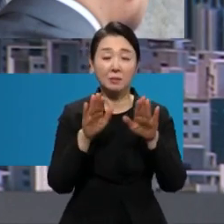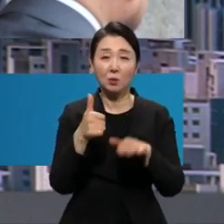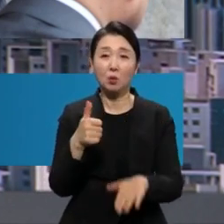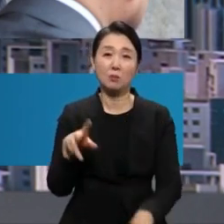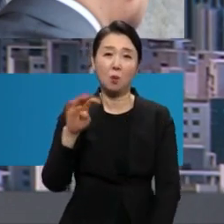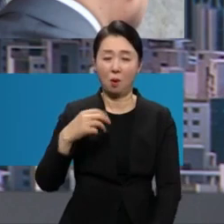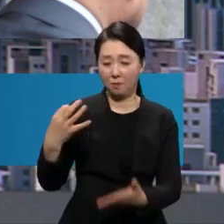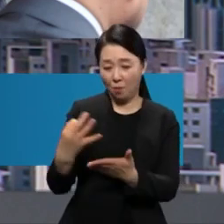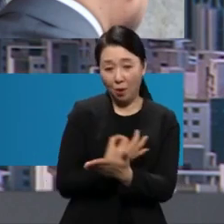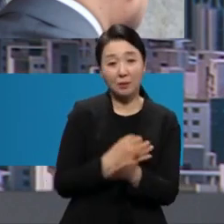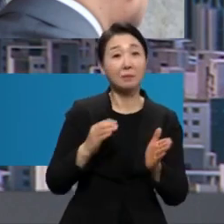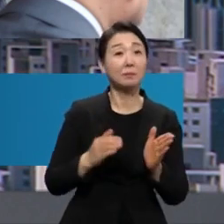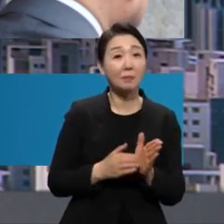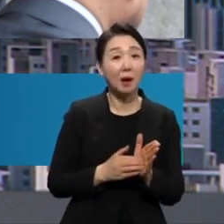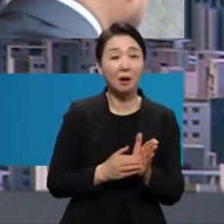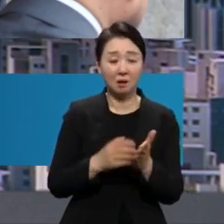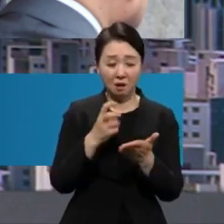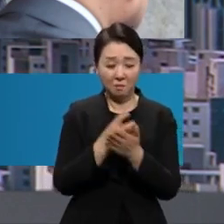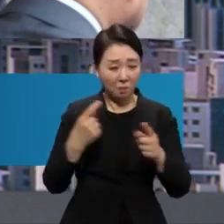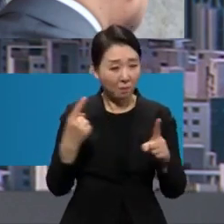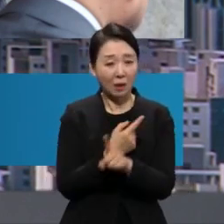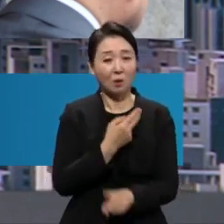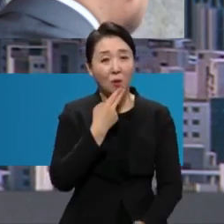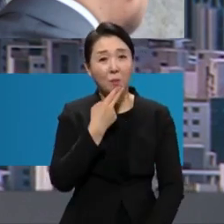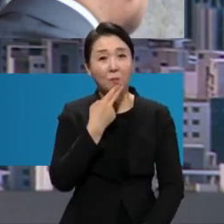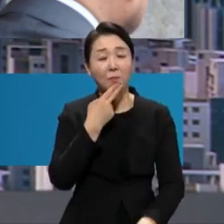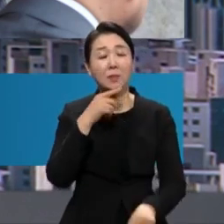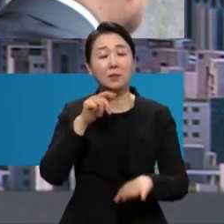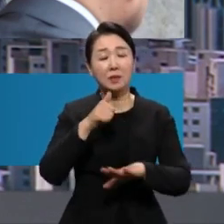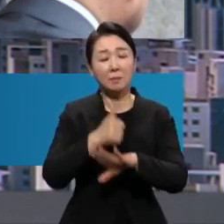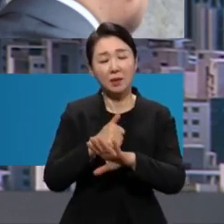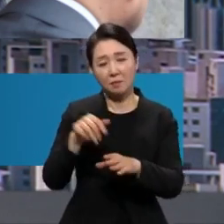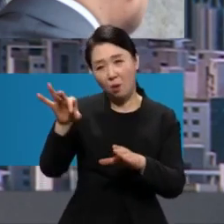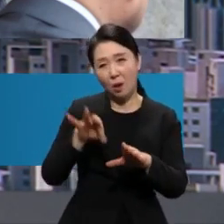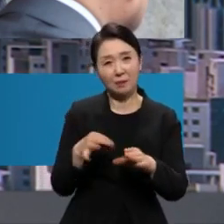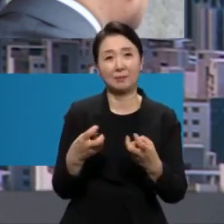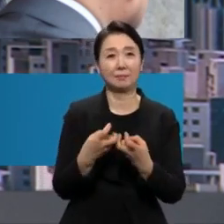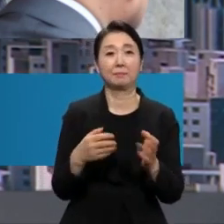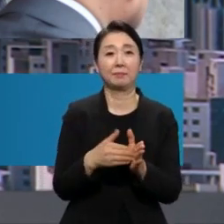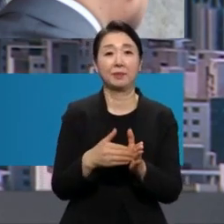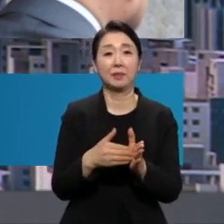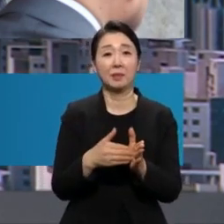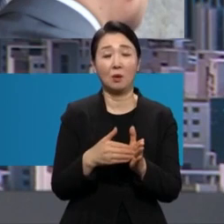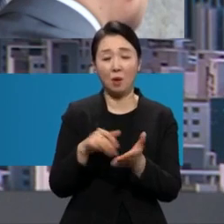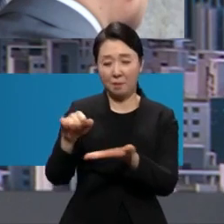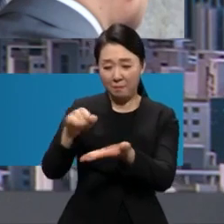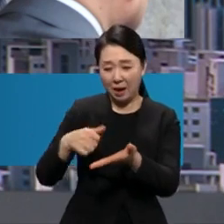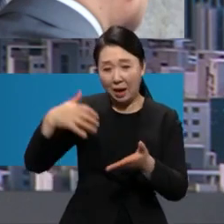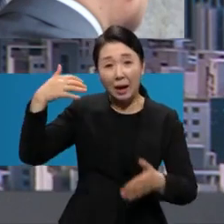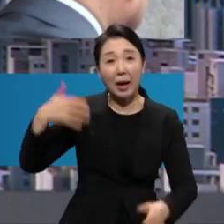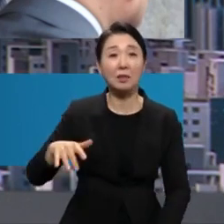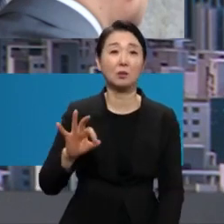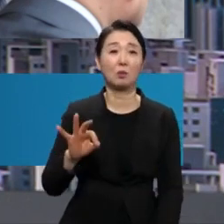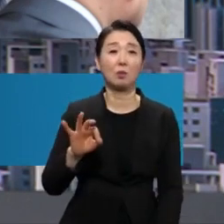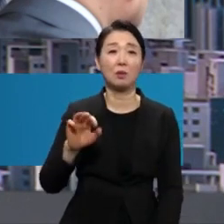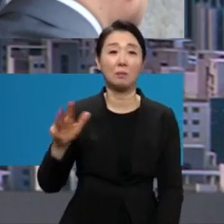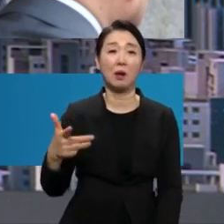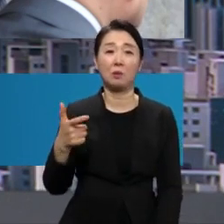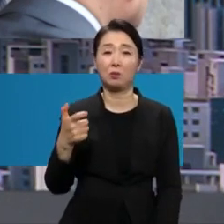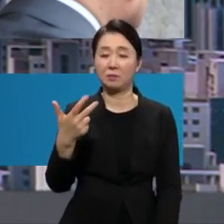환수하게 됐는데 법이 바뀌지 않는 한 이게 마지막일지도 모르겠습니다 여전히 받아내지 못한 돈